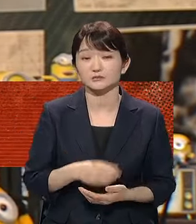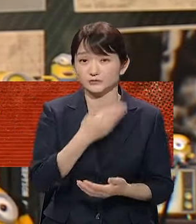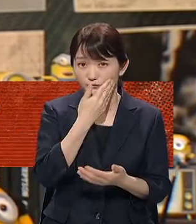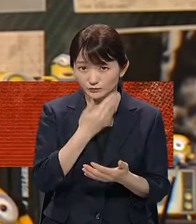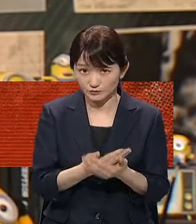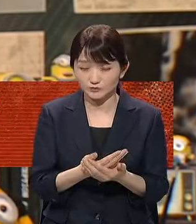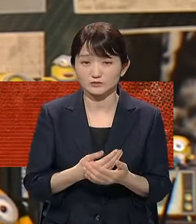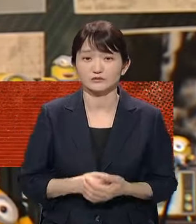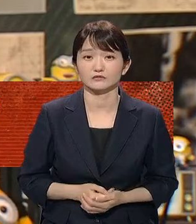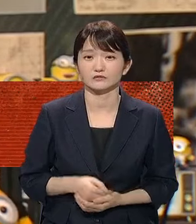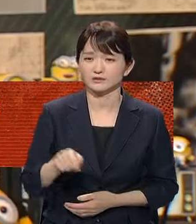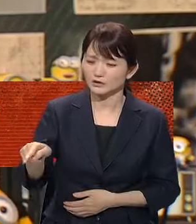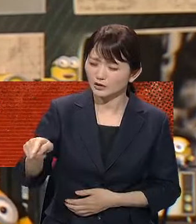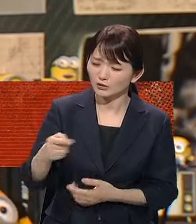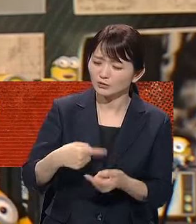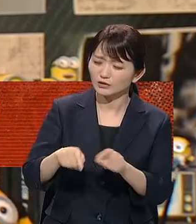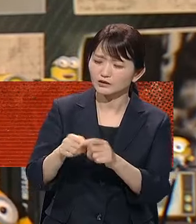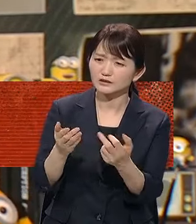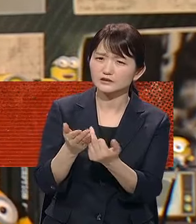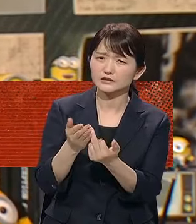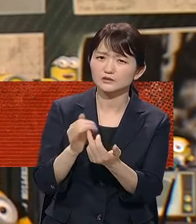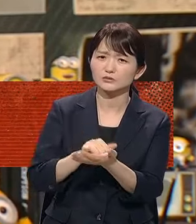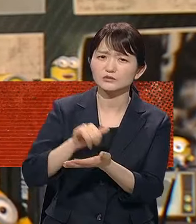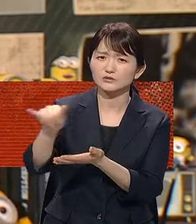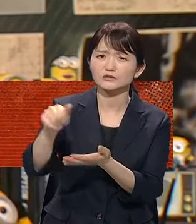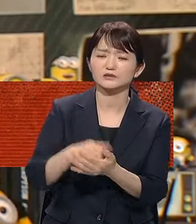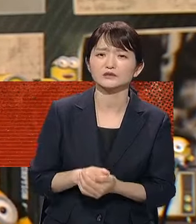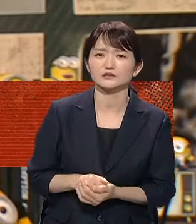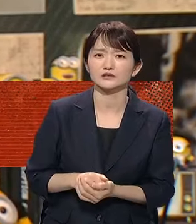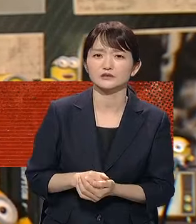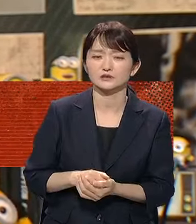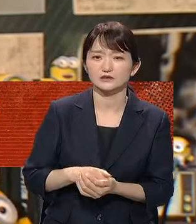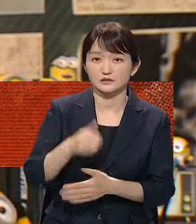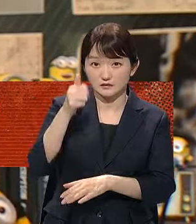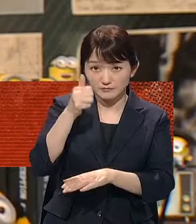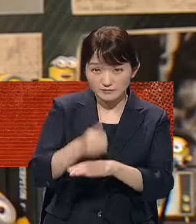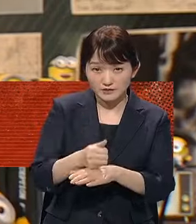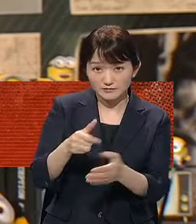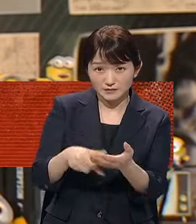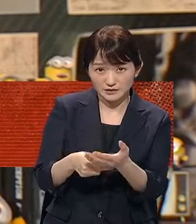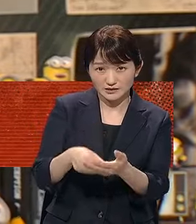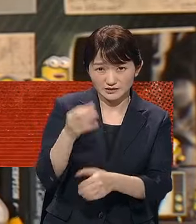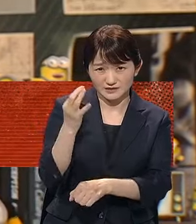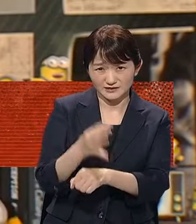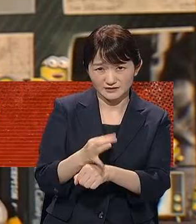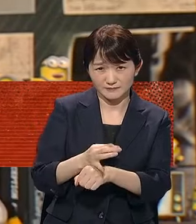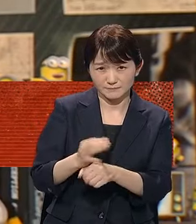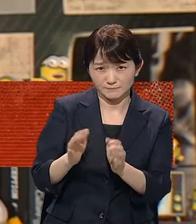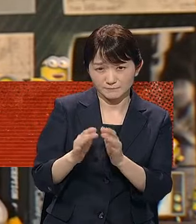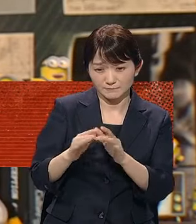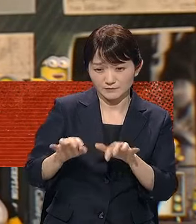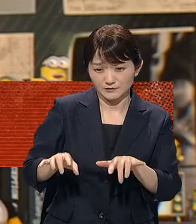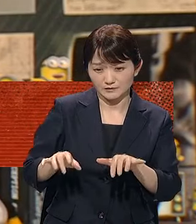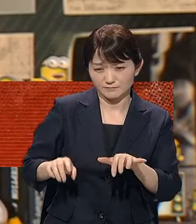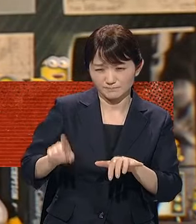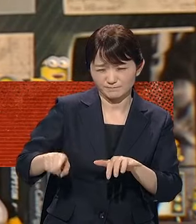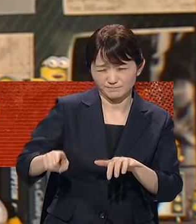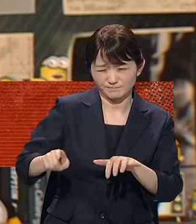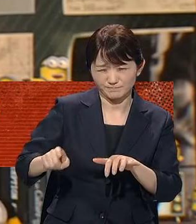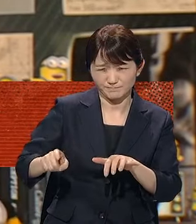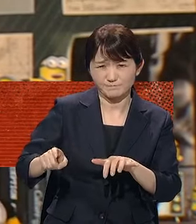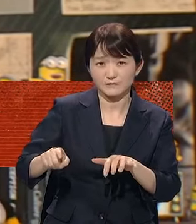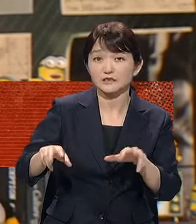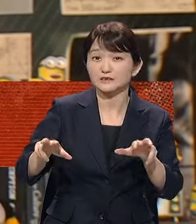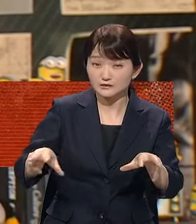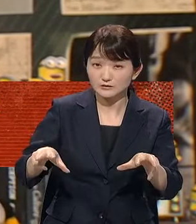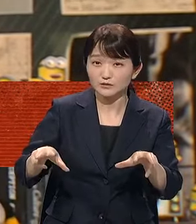중요하다고 너하고 같이 제주도 가려고 어 떨이 켓 그거 사려고 내가 얼마나 광 클릭했는지 알아 지금은 지금